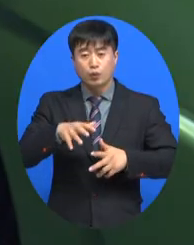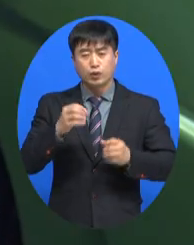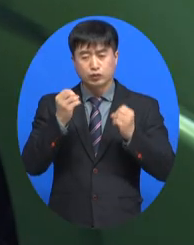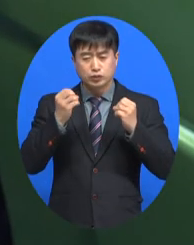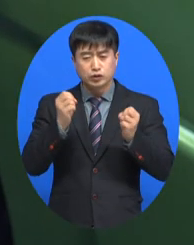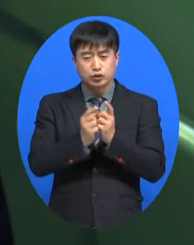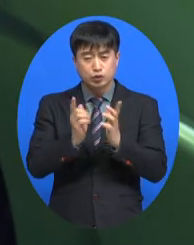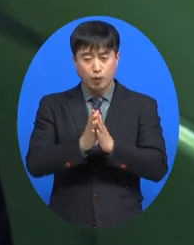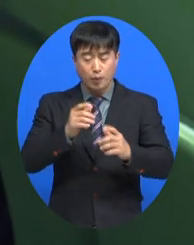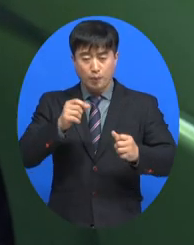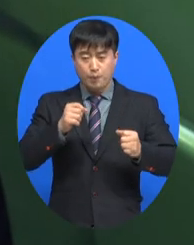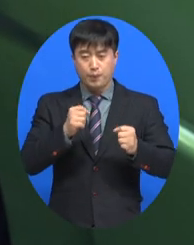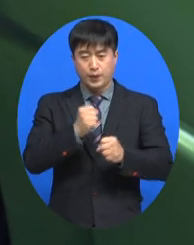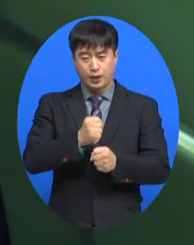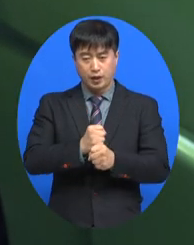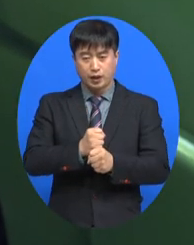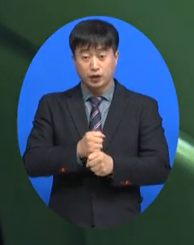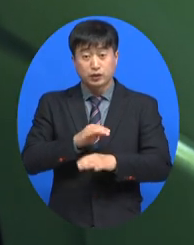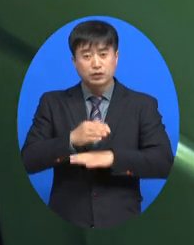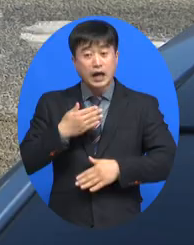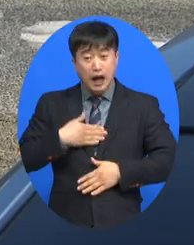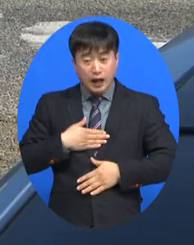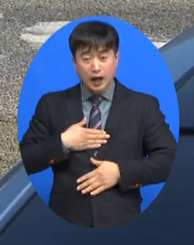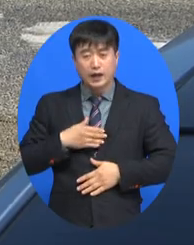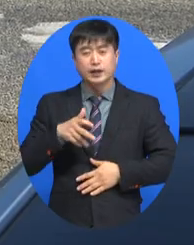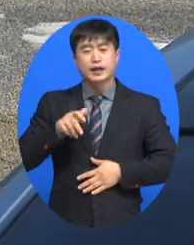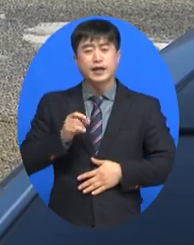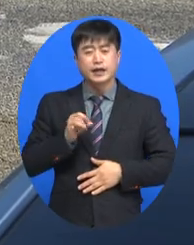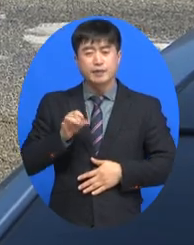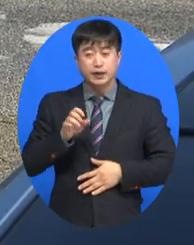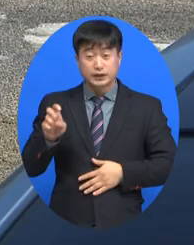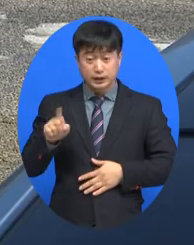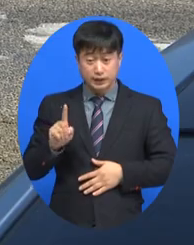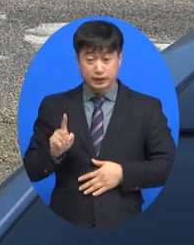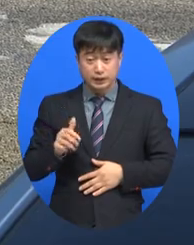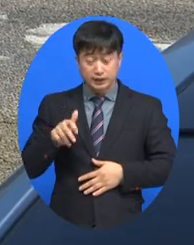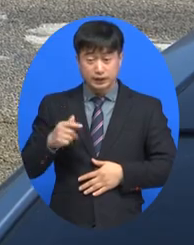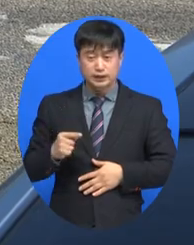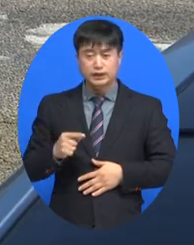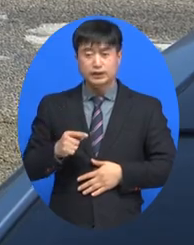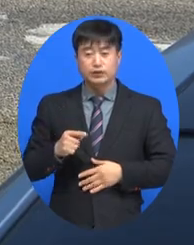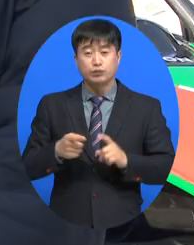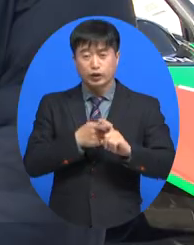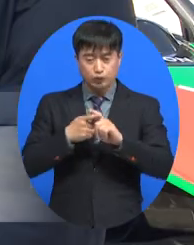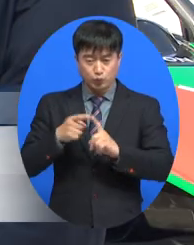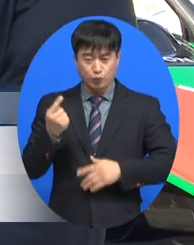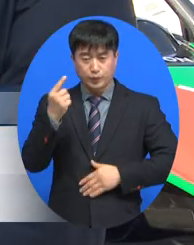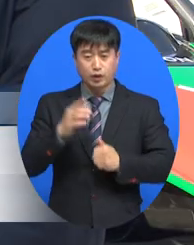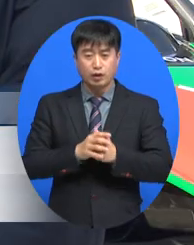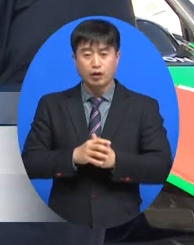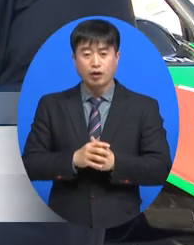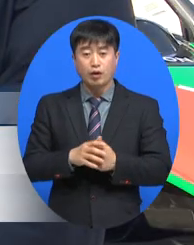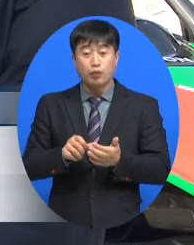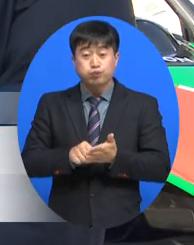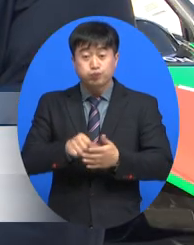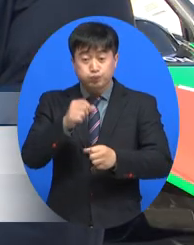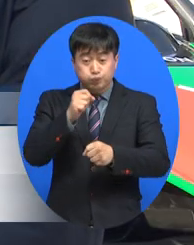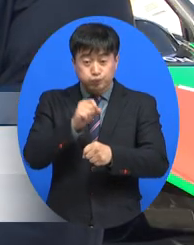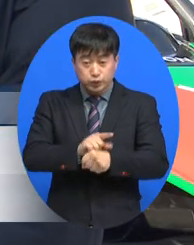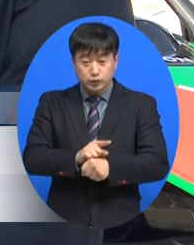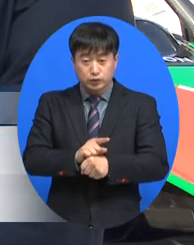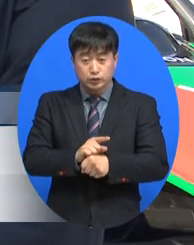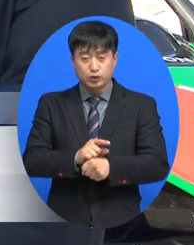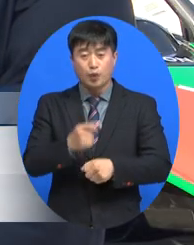때문에 자동차를 잘 아는 사람들이라면 K파츠에 대한 관심과 호감도가 높습니다. 일단 품질도